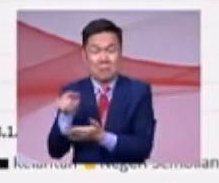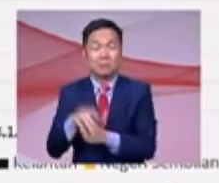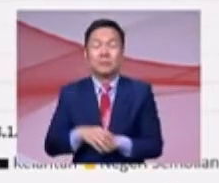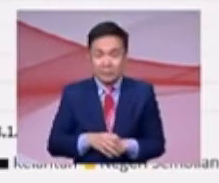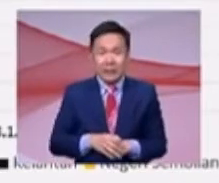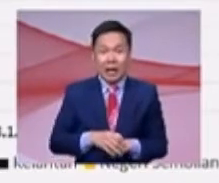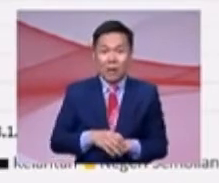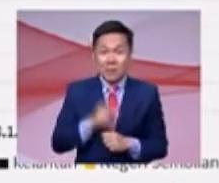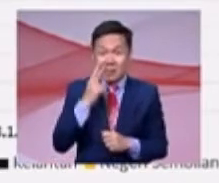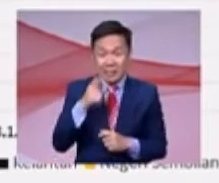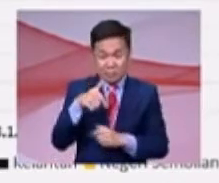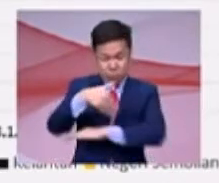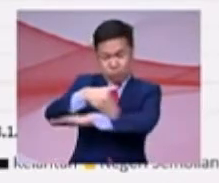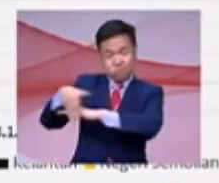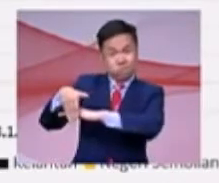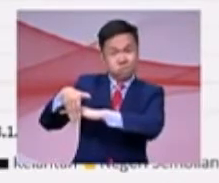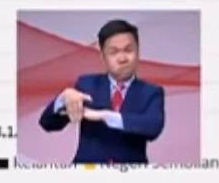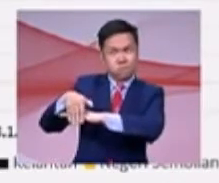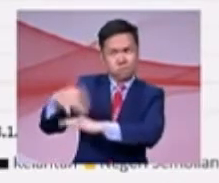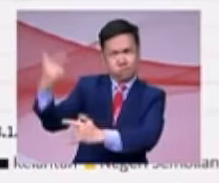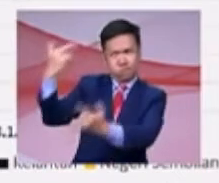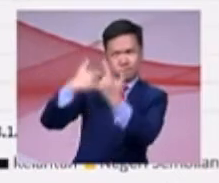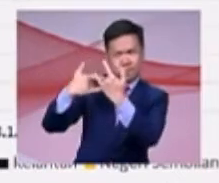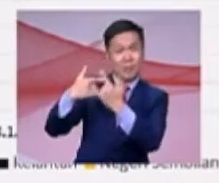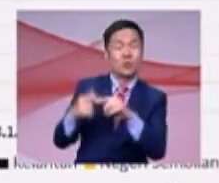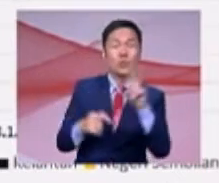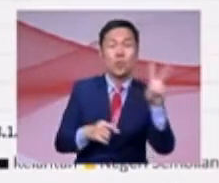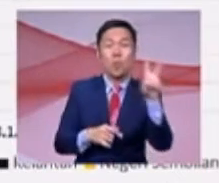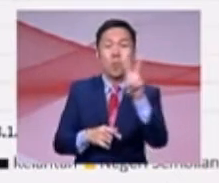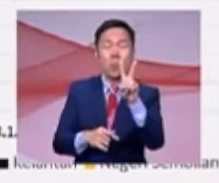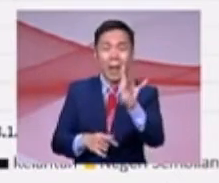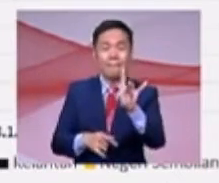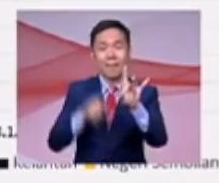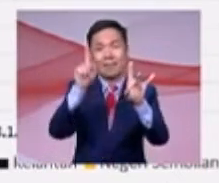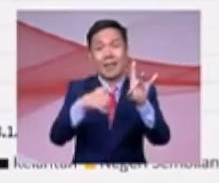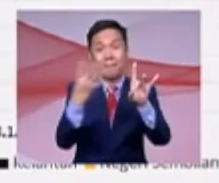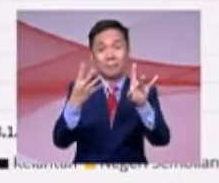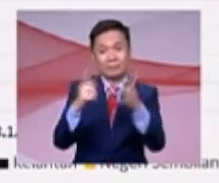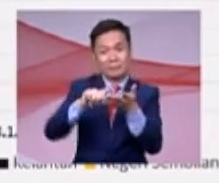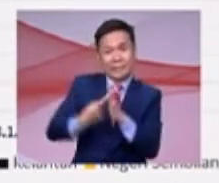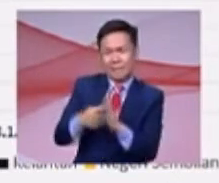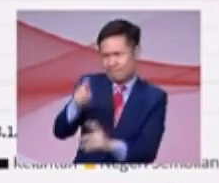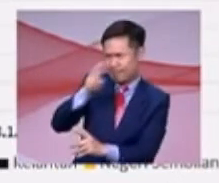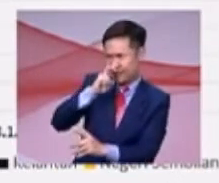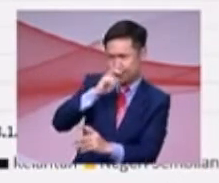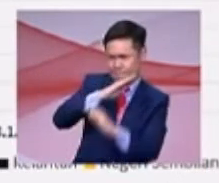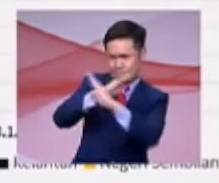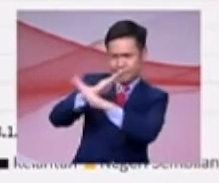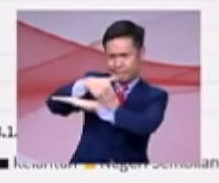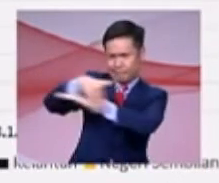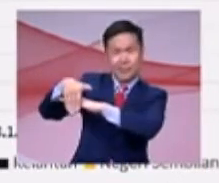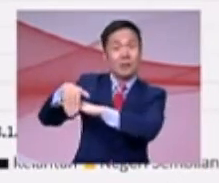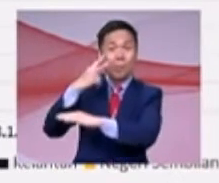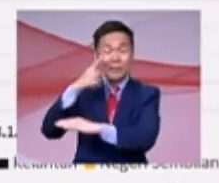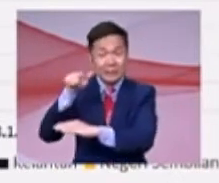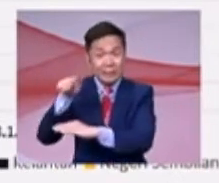perketatkan sempadan antarabangsa kita pada 28 April. Namun begitu, kita berjaya